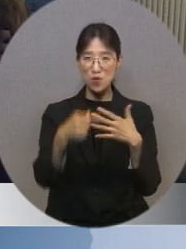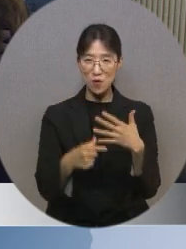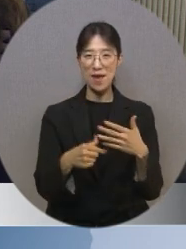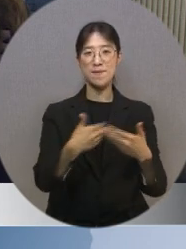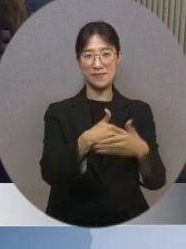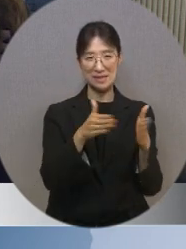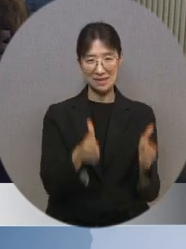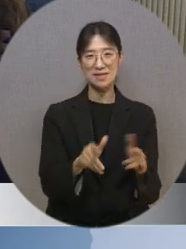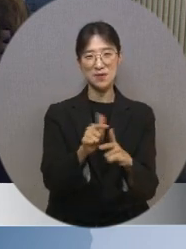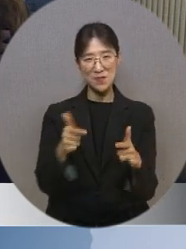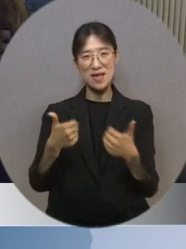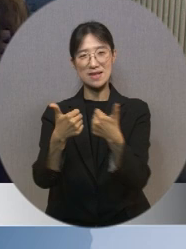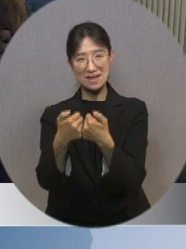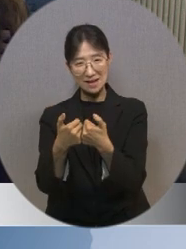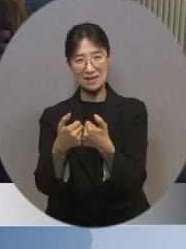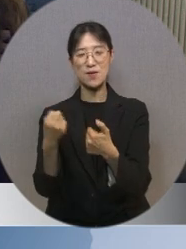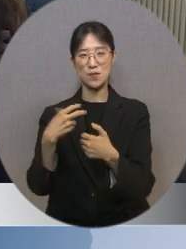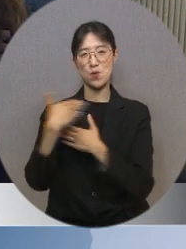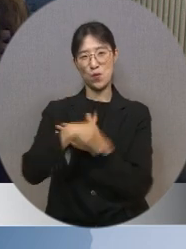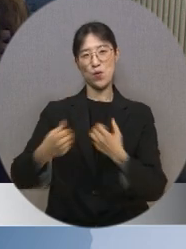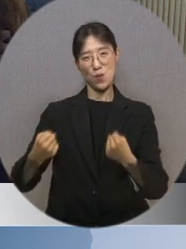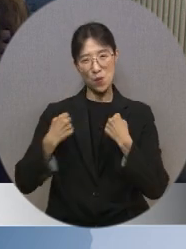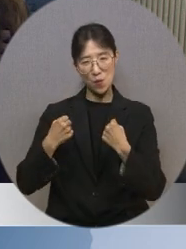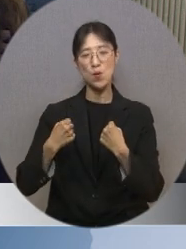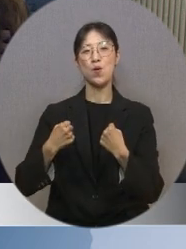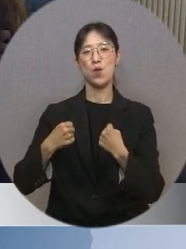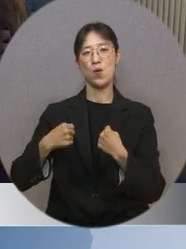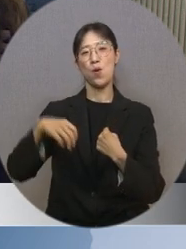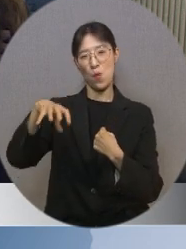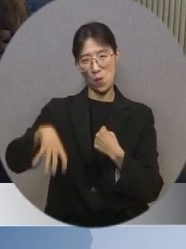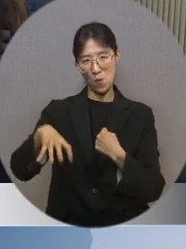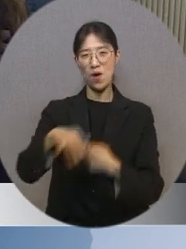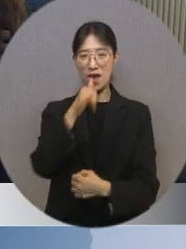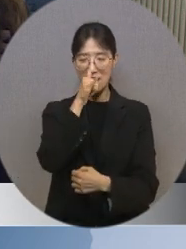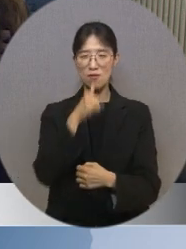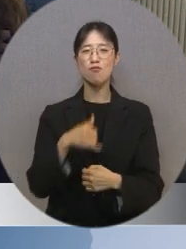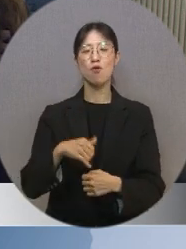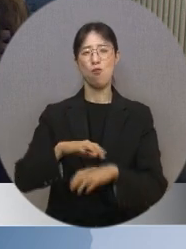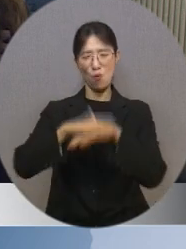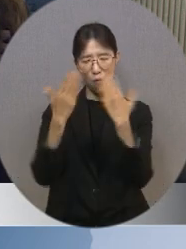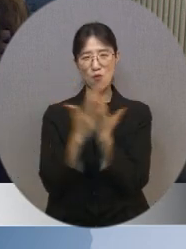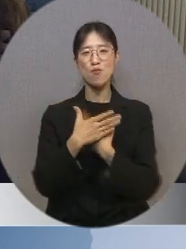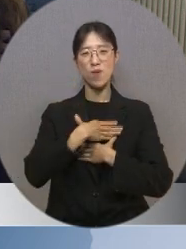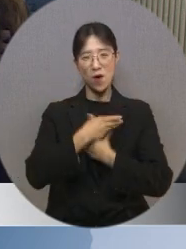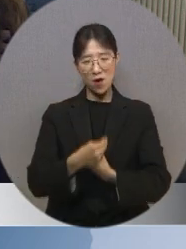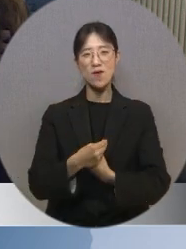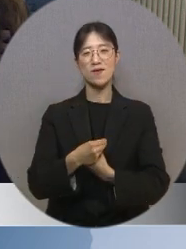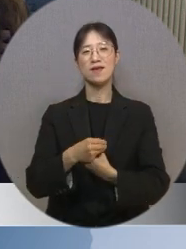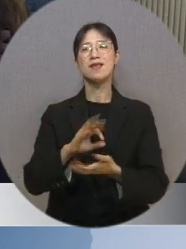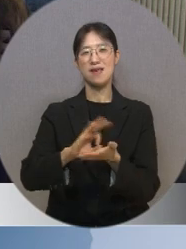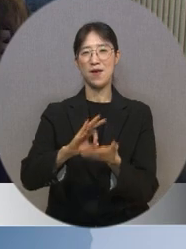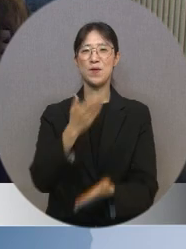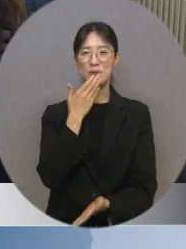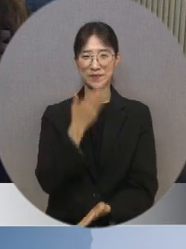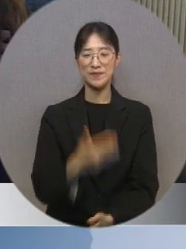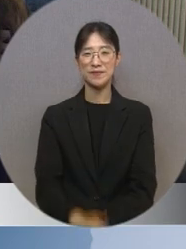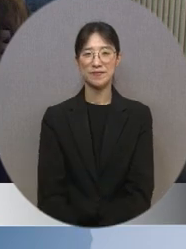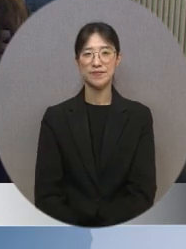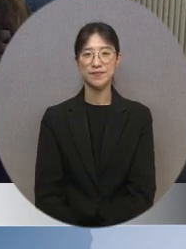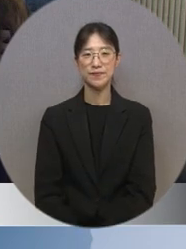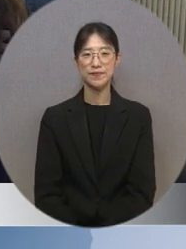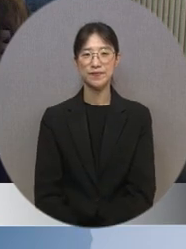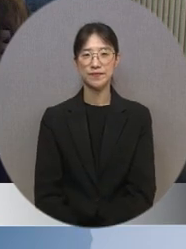비롯해 상담실과 체력단련 공간 등이 마련돼 누구나 편하게 이용할 수 있도록 했는데요. 정유정